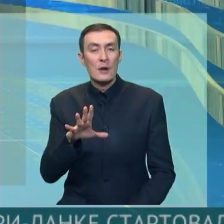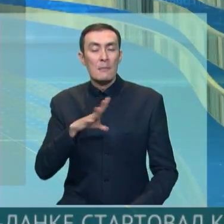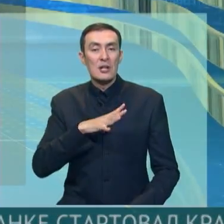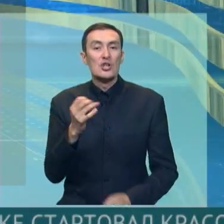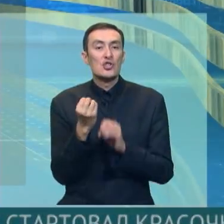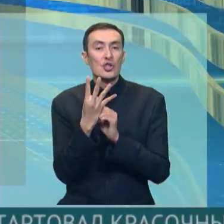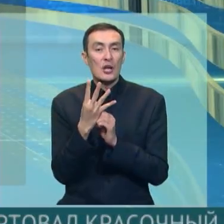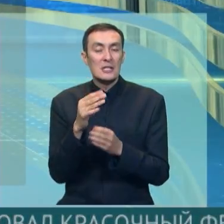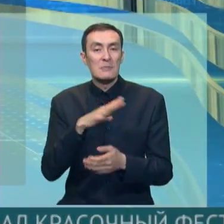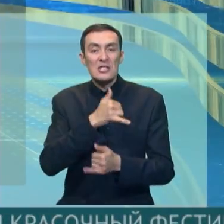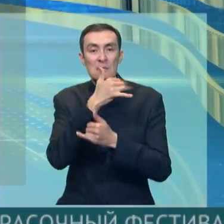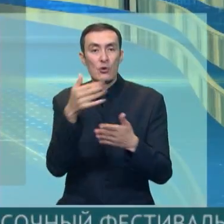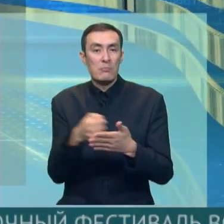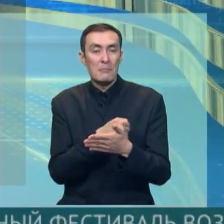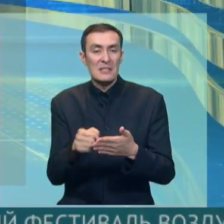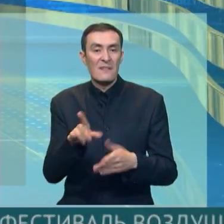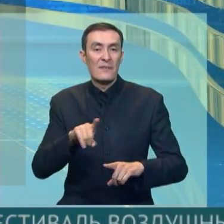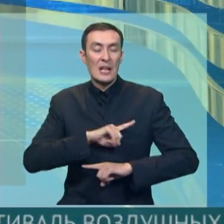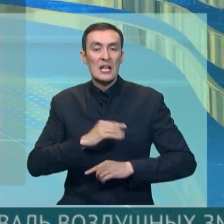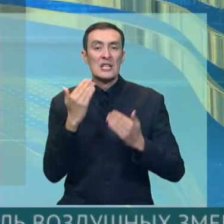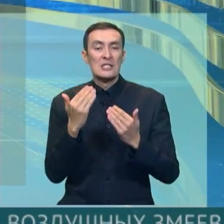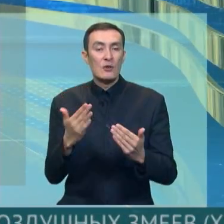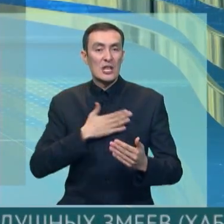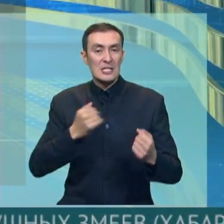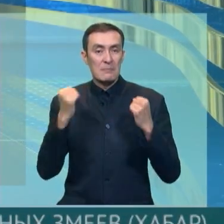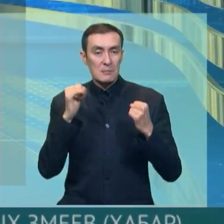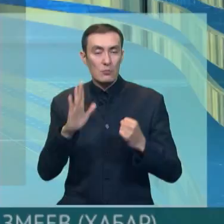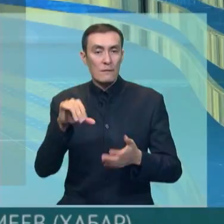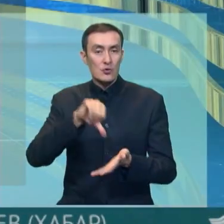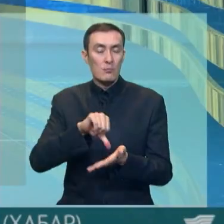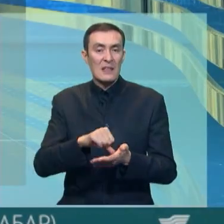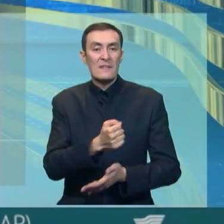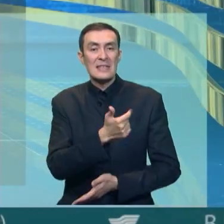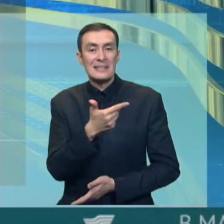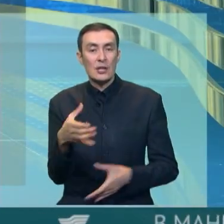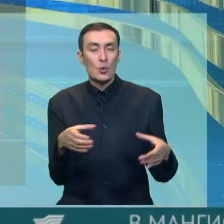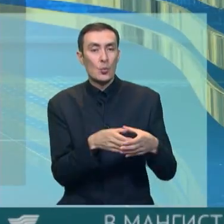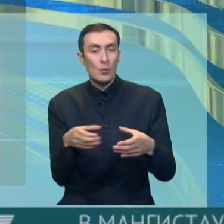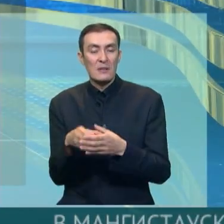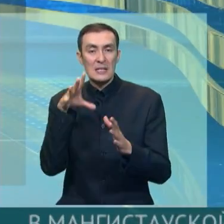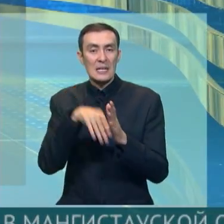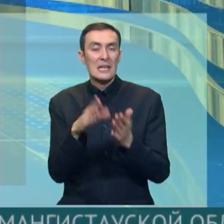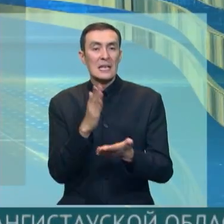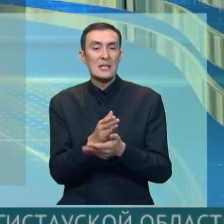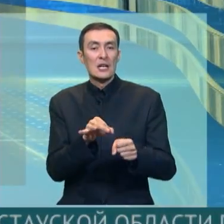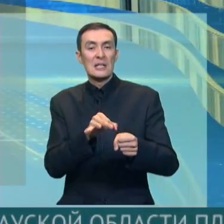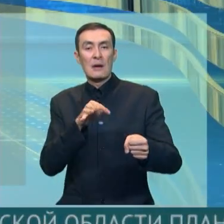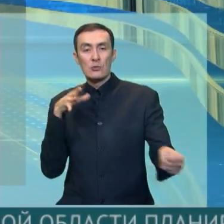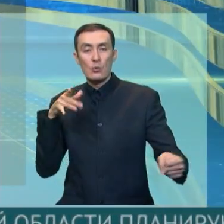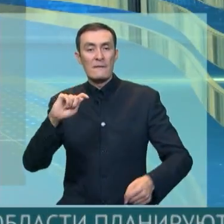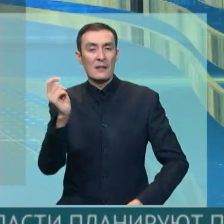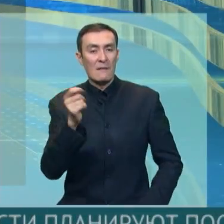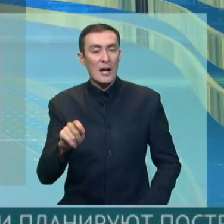стал 14-м и не смог пробиться в финал. Сегодня наши спортсмены выступают в нескольких дисциплинах, среди которых стрельба из